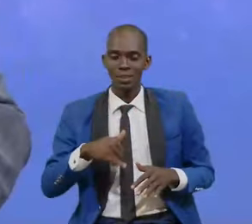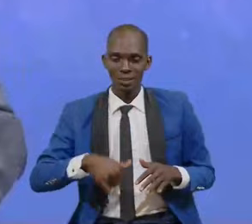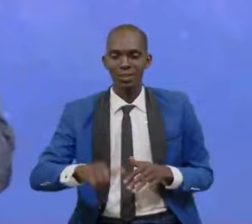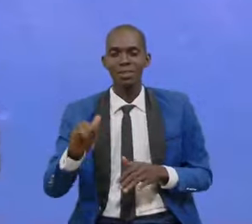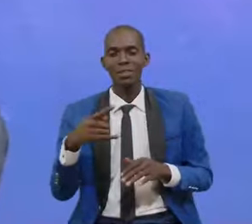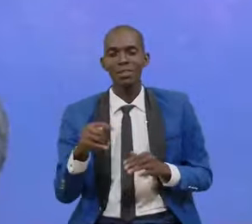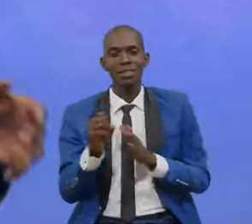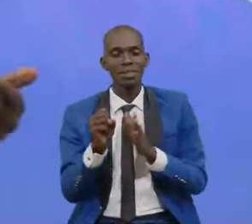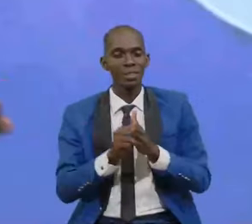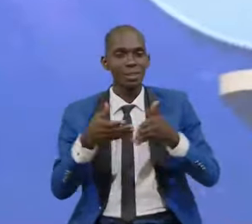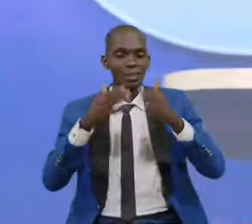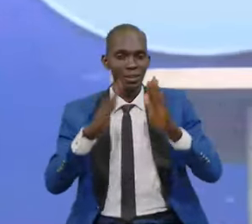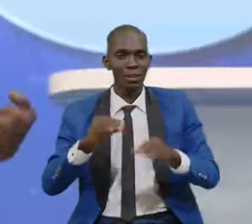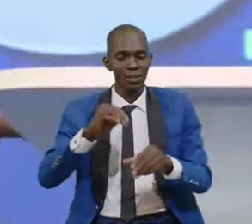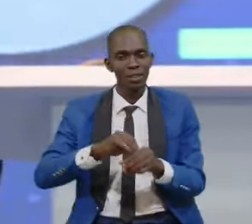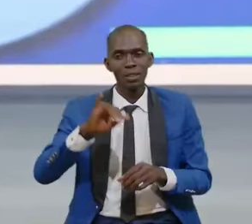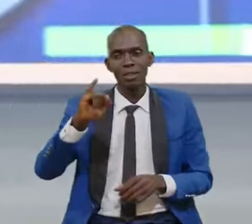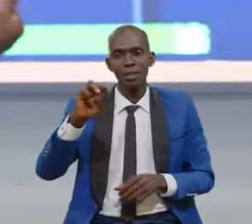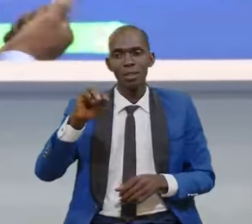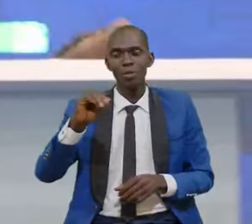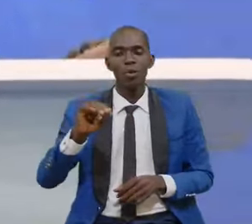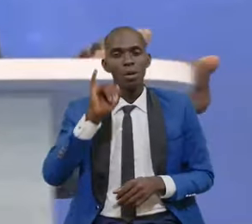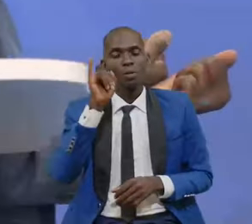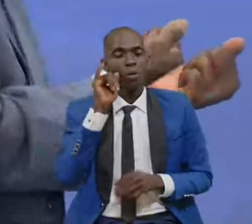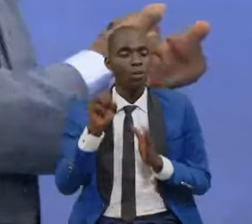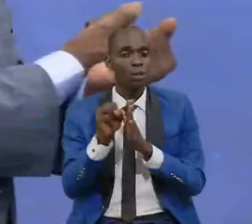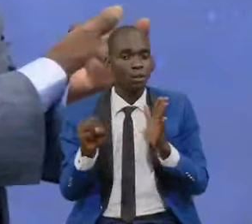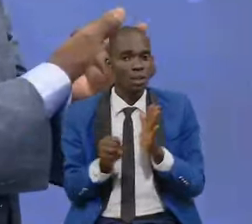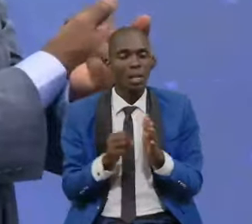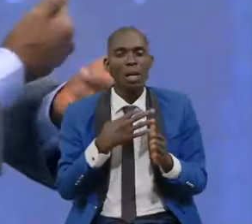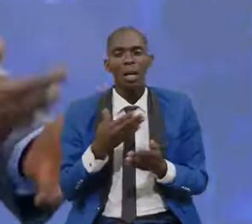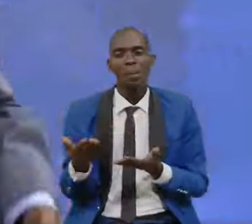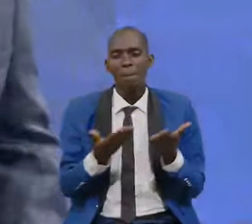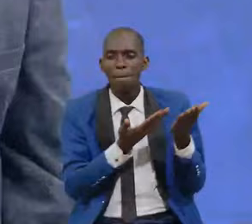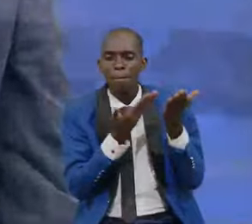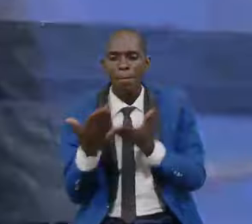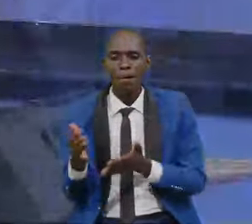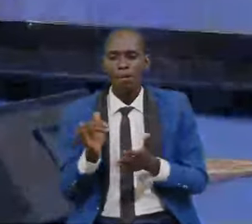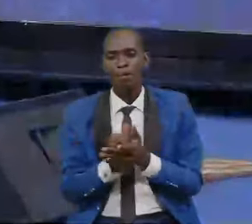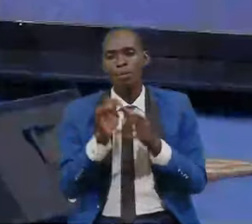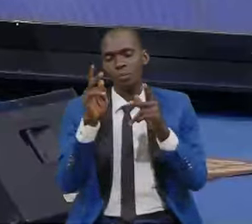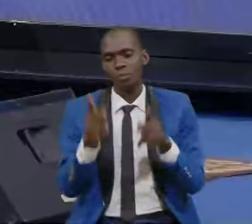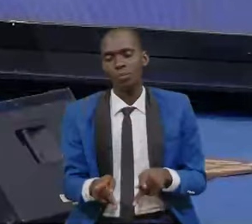Il est dans l'état d'Imo. Il s'en rappelle maintenant. Et comme ils ont amené cette personne, tout enchaîné.